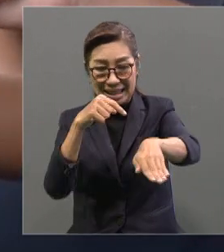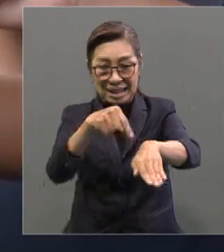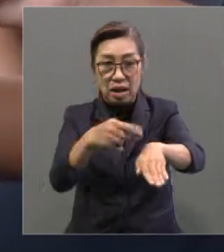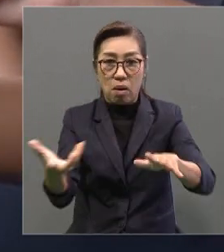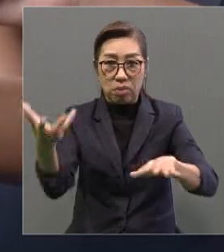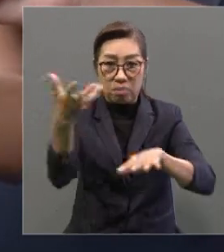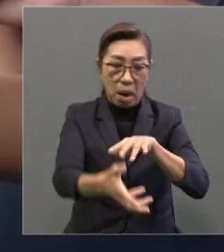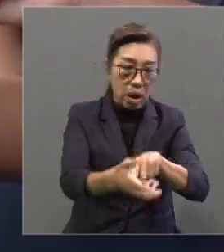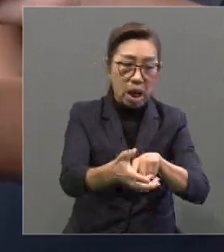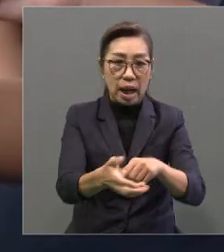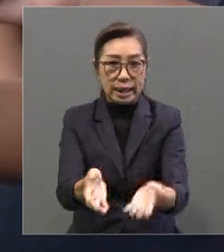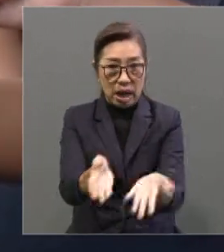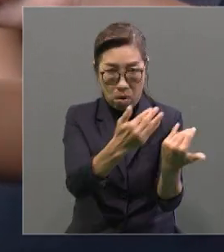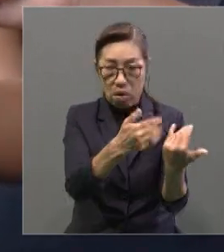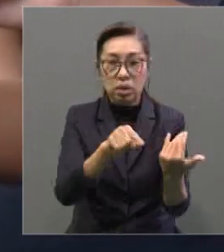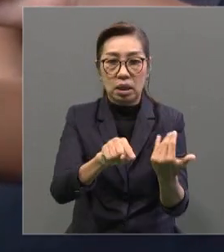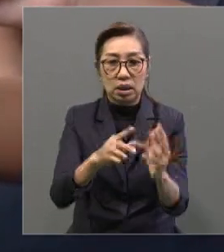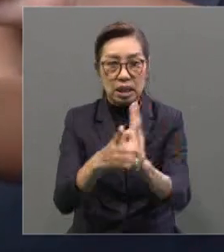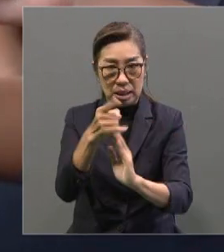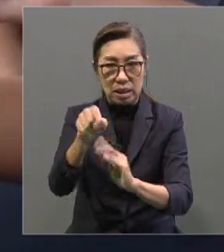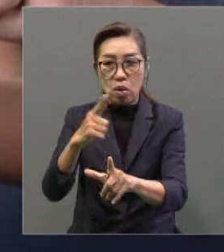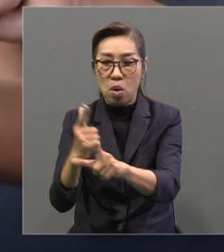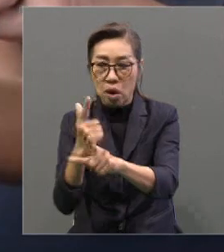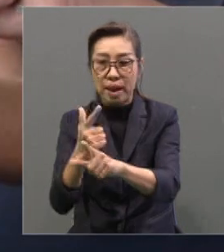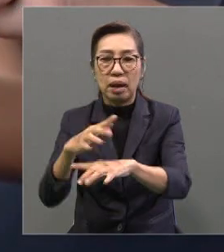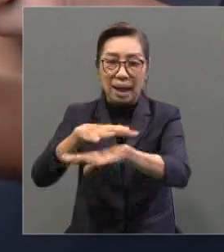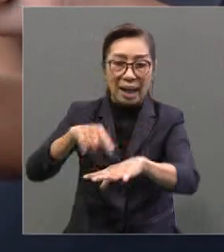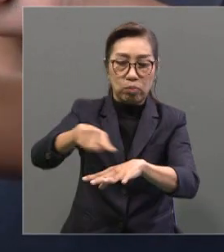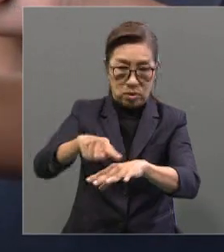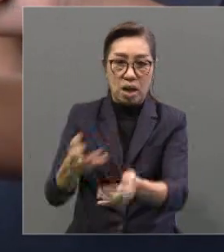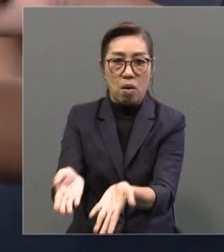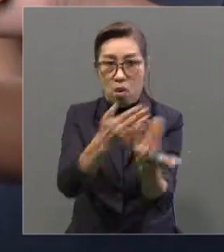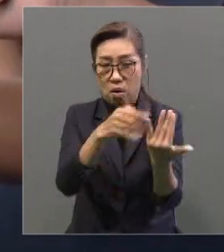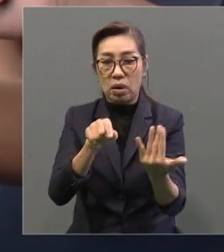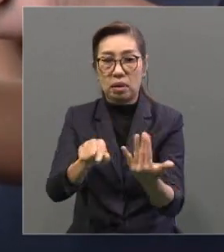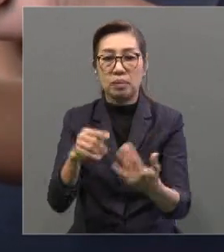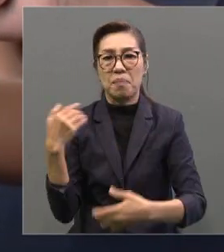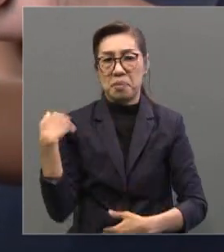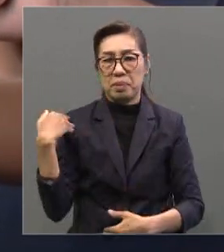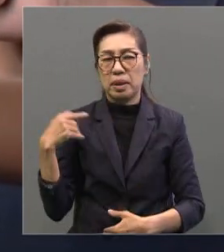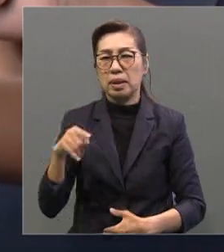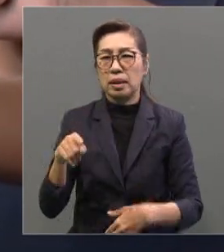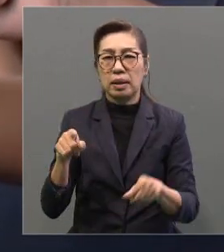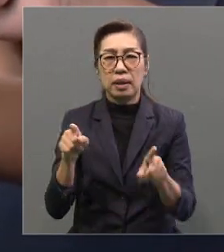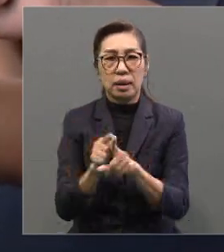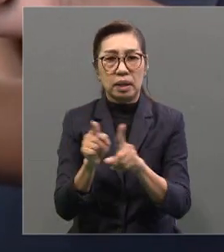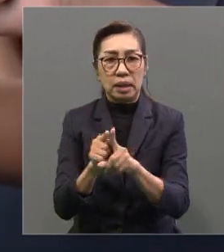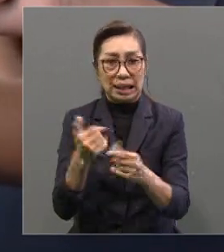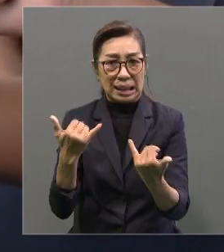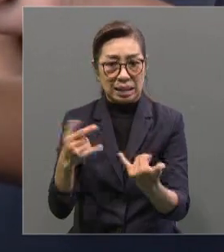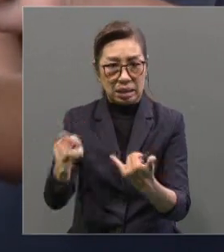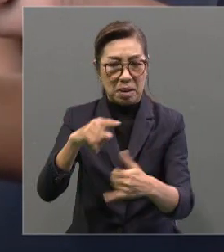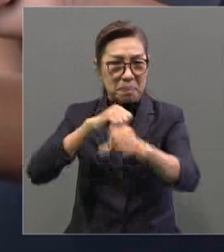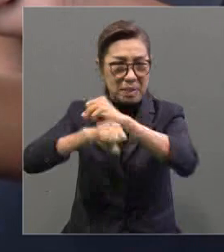ที่เสียสมดุลเนี่ยนะครับโครงสร้างเหล็กดังกล่าวมีการวิเคราะห์ของการเกิดปัญห